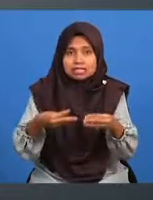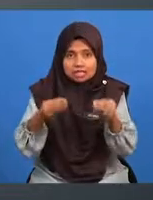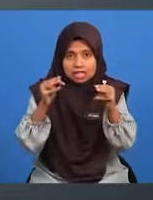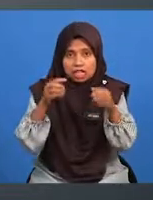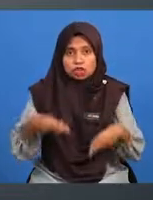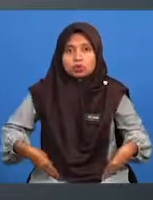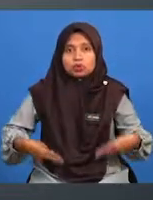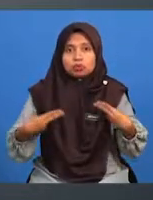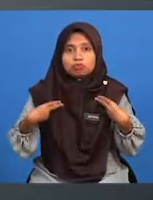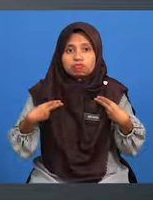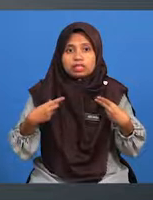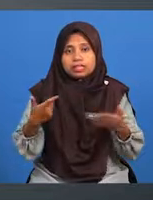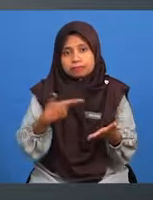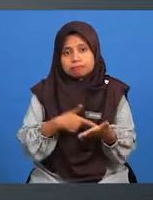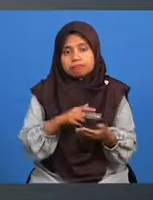secara sukarela.